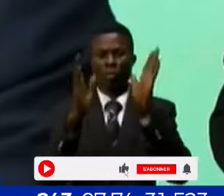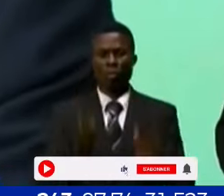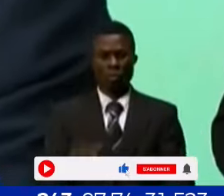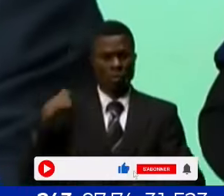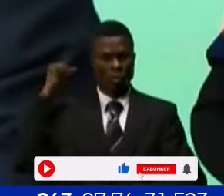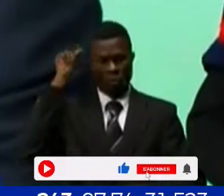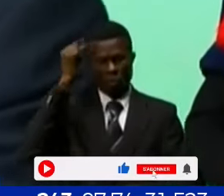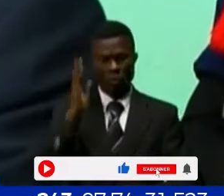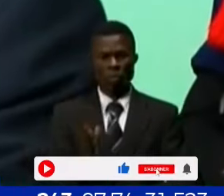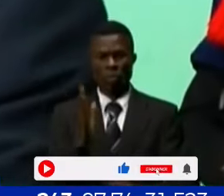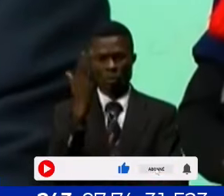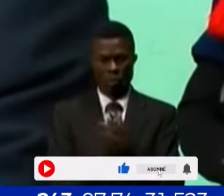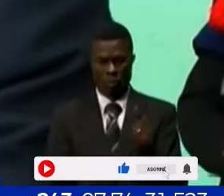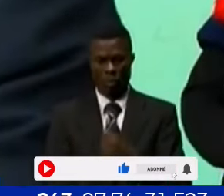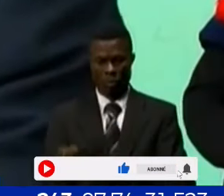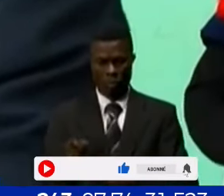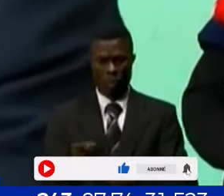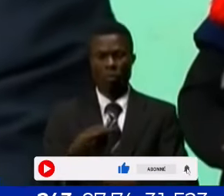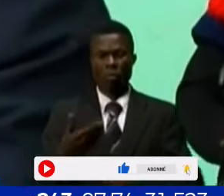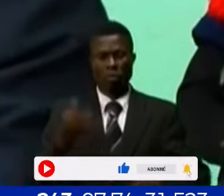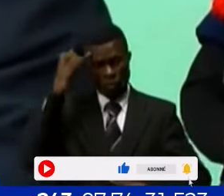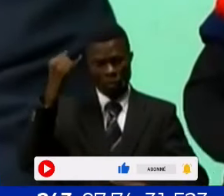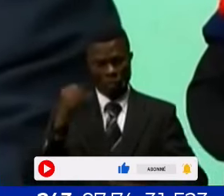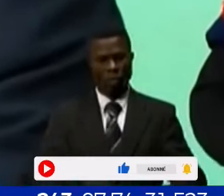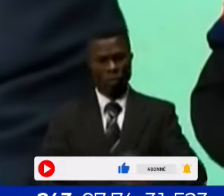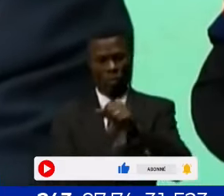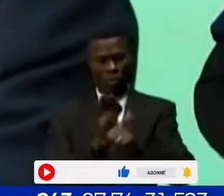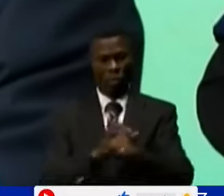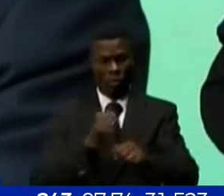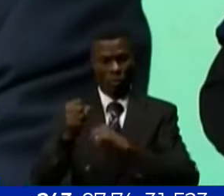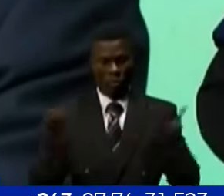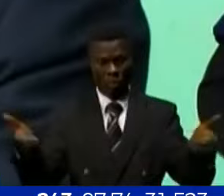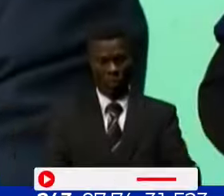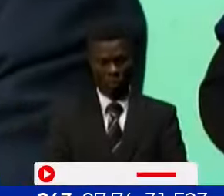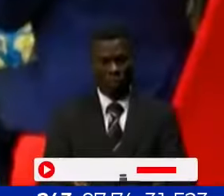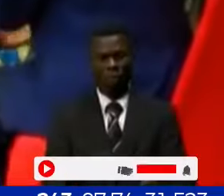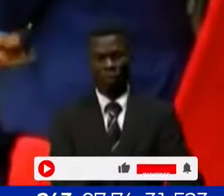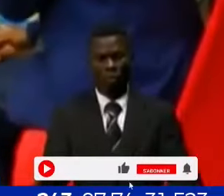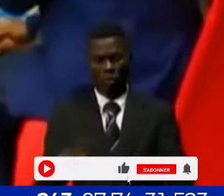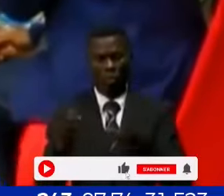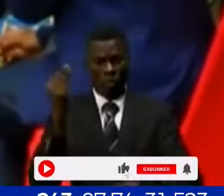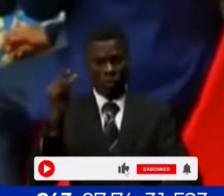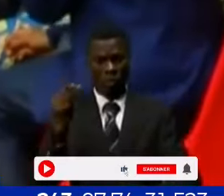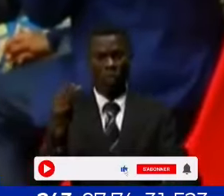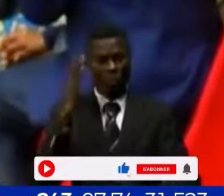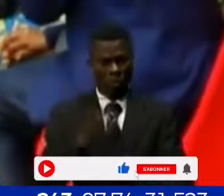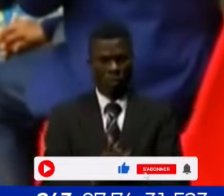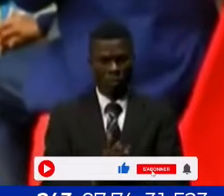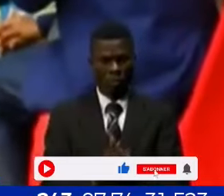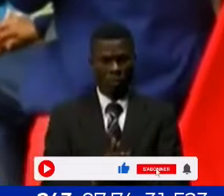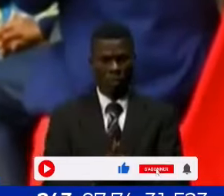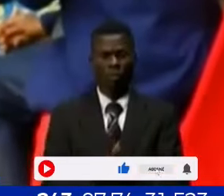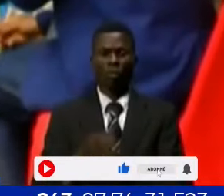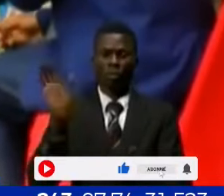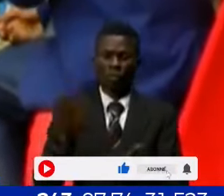gouverneure empêchée. Il a ainsi salué cette initiative qui combat la présence des enfants dans les mines. Il s'en suivra sketch,